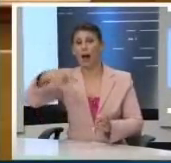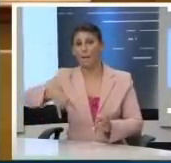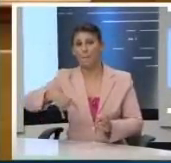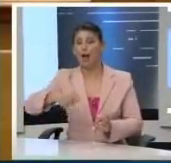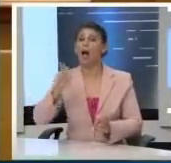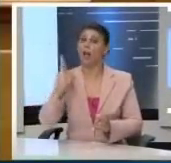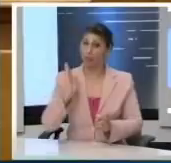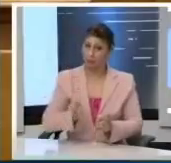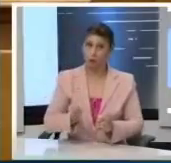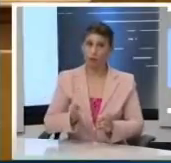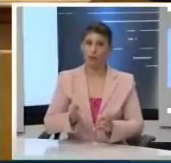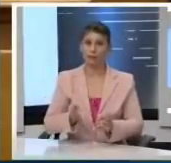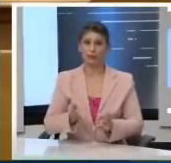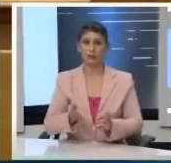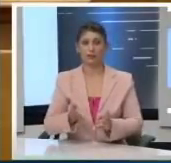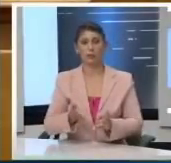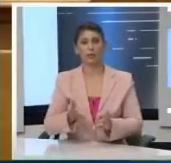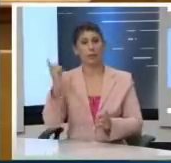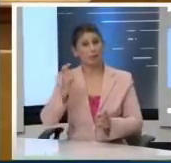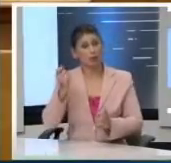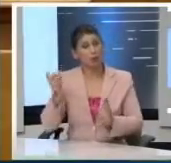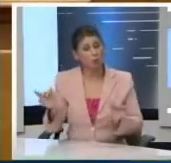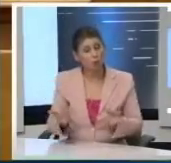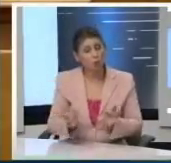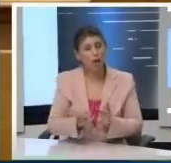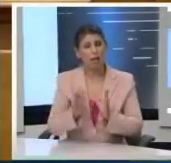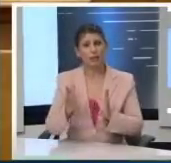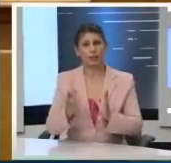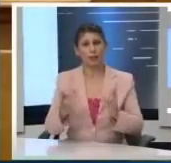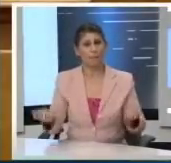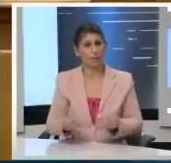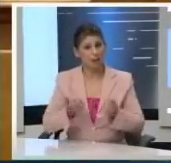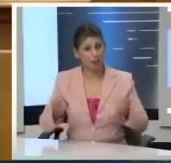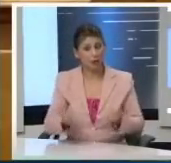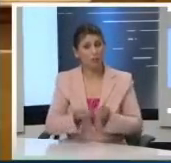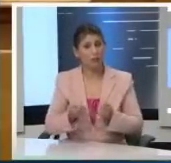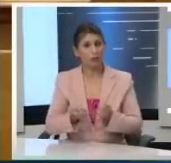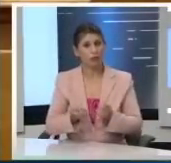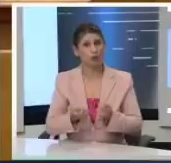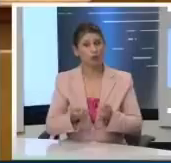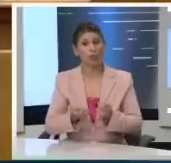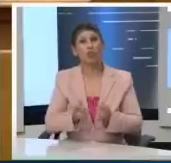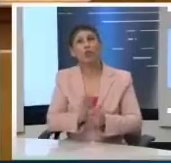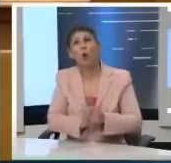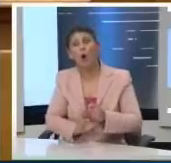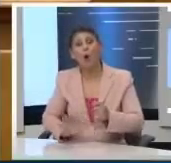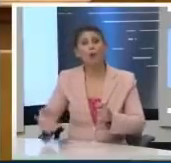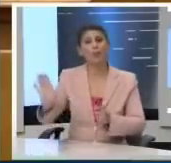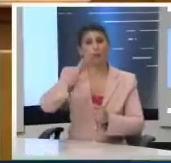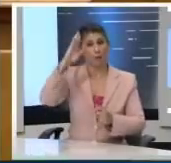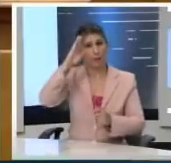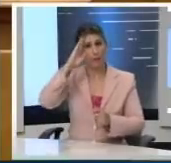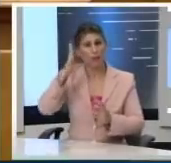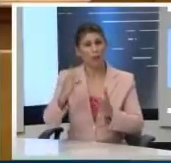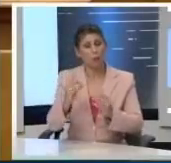Θα μπορέσει οι μισθοί να πηγαίνουν τουλάχιστον με την παραγωγικότητα που σε όλη την Ευρώπη και στην Αμερική είναι